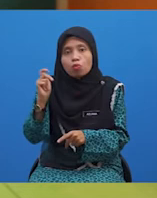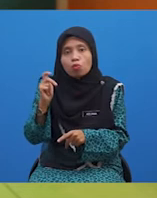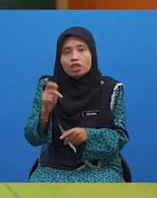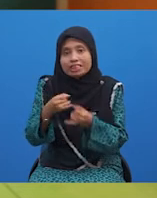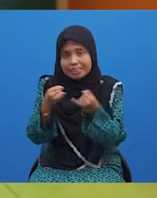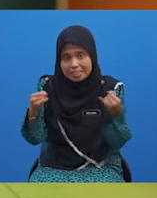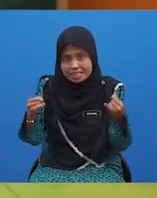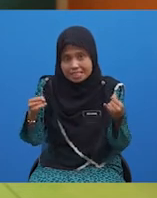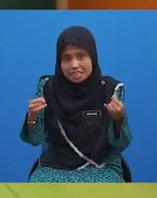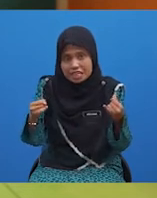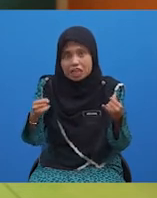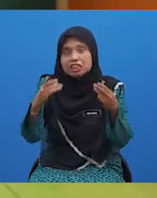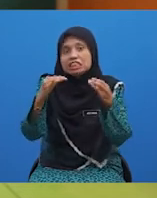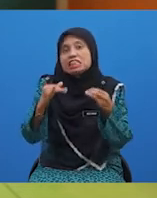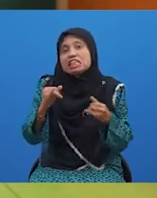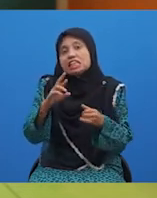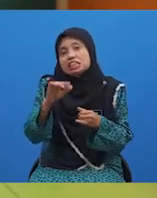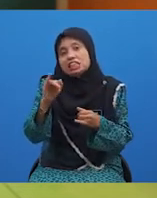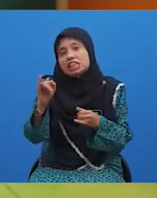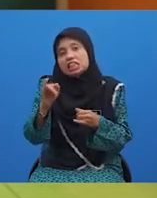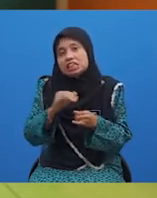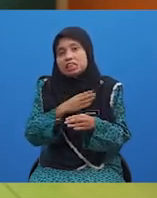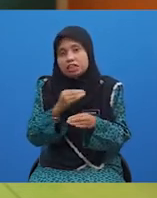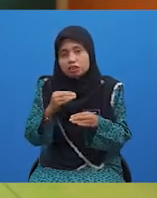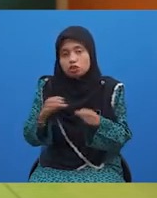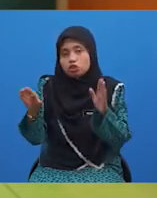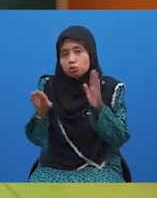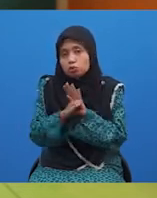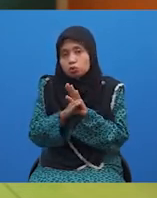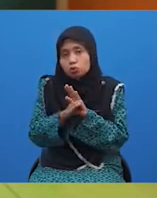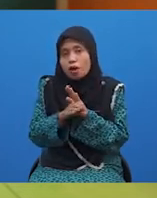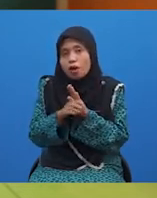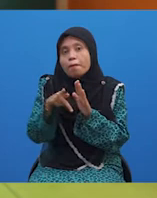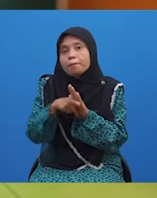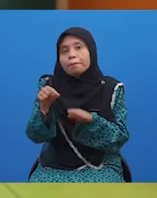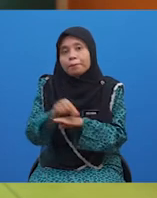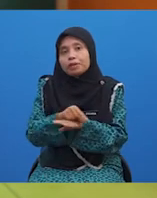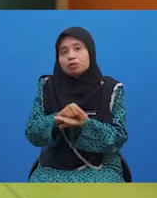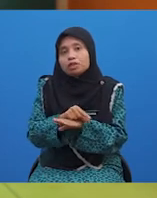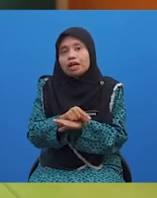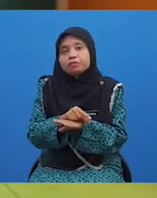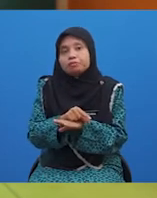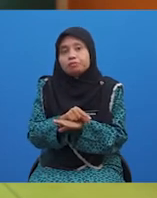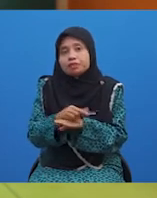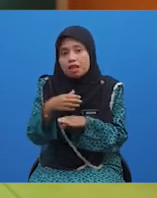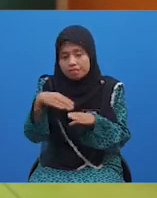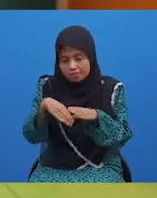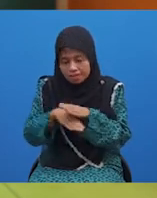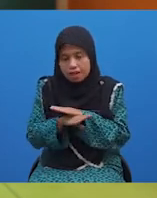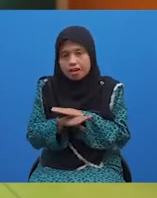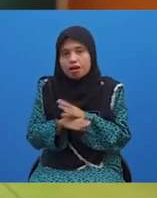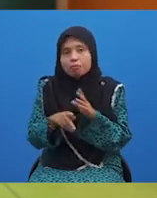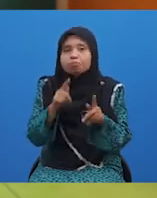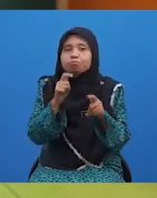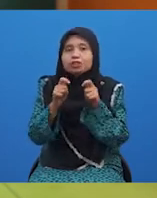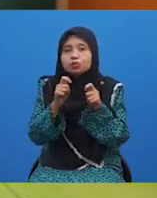jenis kata penguat, ciri-ciri kata penguat dan contoh penggunaan kata penguat dalam